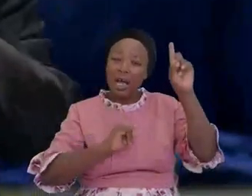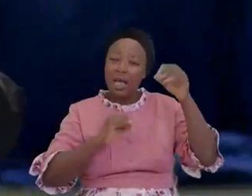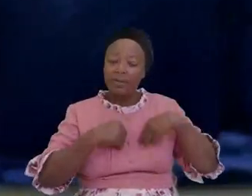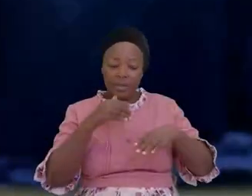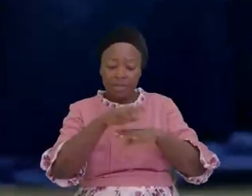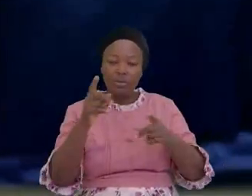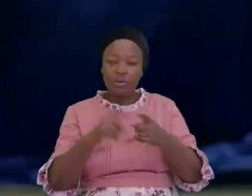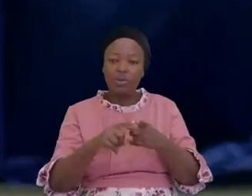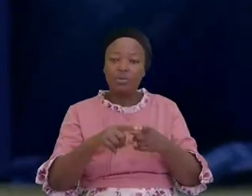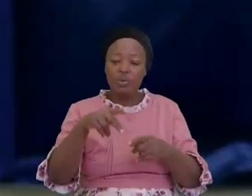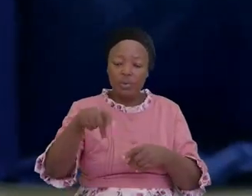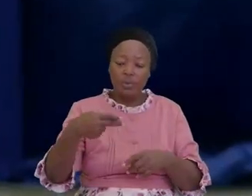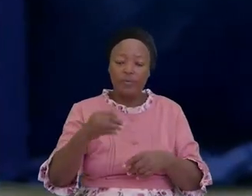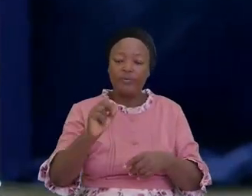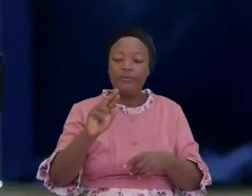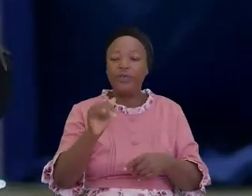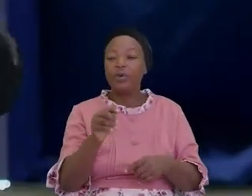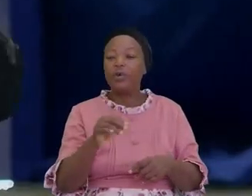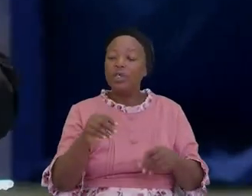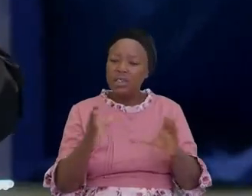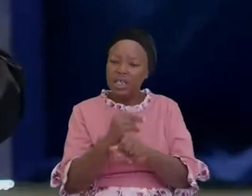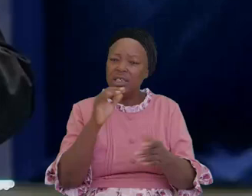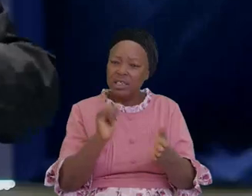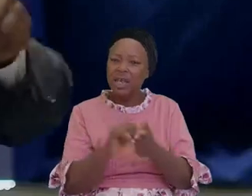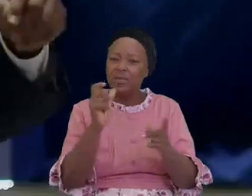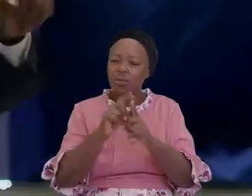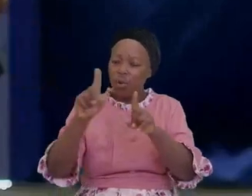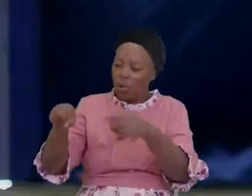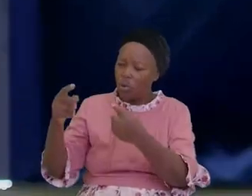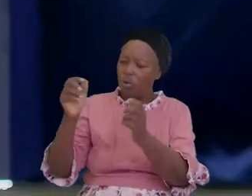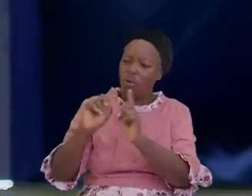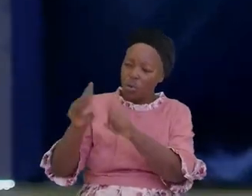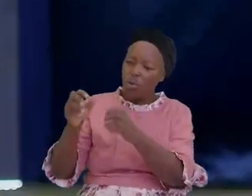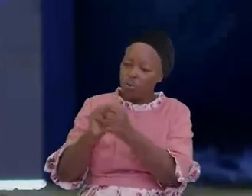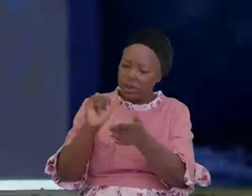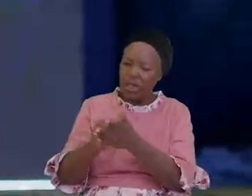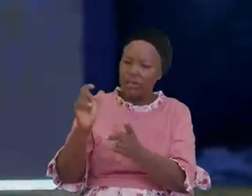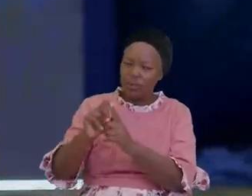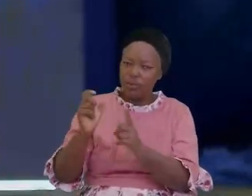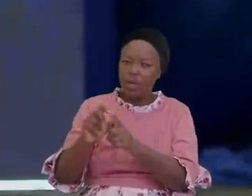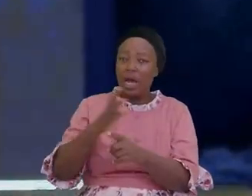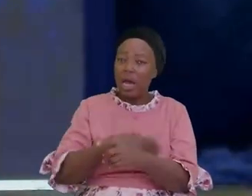vers Pharaon. Prends cette parole, va avec cette parole